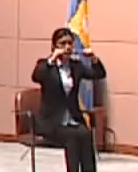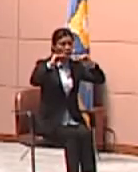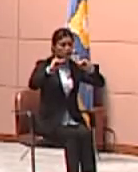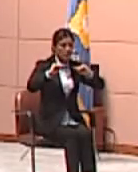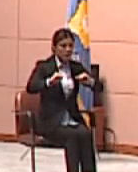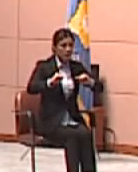태그입니다